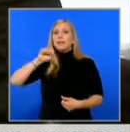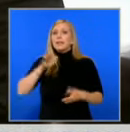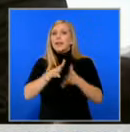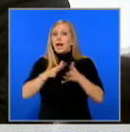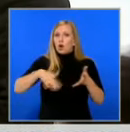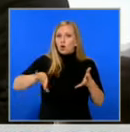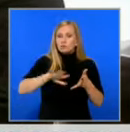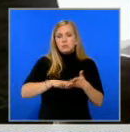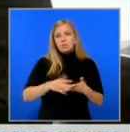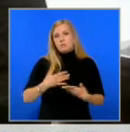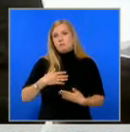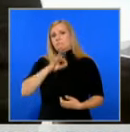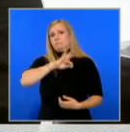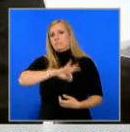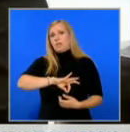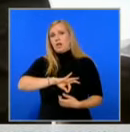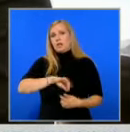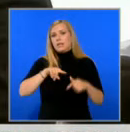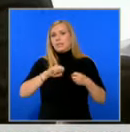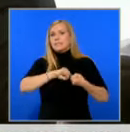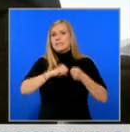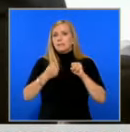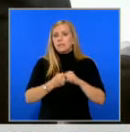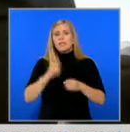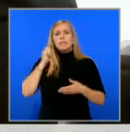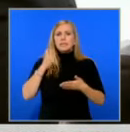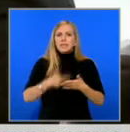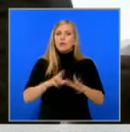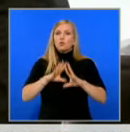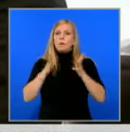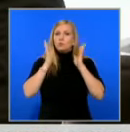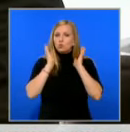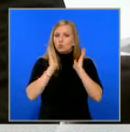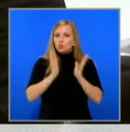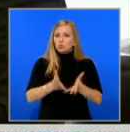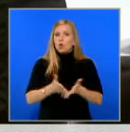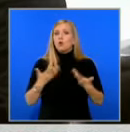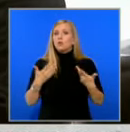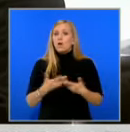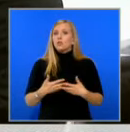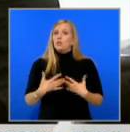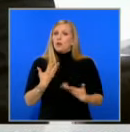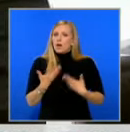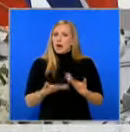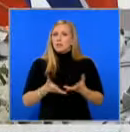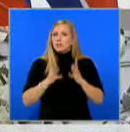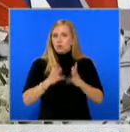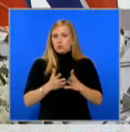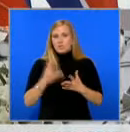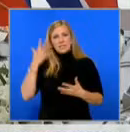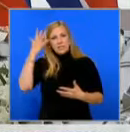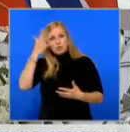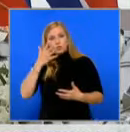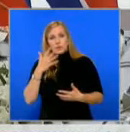велика победа в свещената битка да бъде наказа на огромното зло което иска хегемония и храни експанзионистични илюзии на